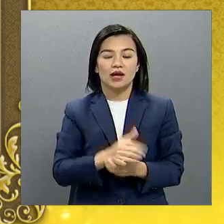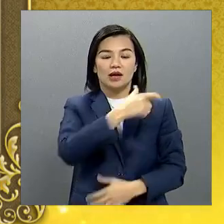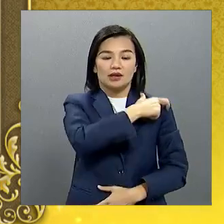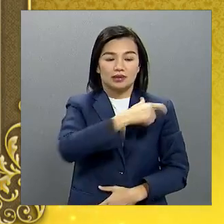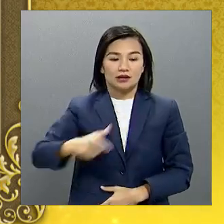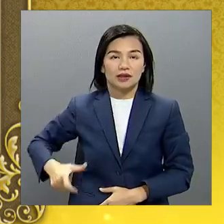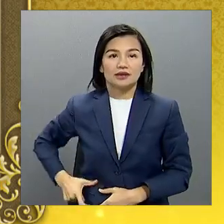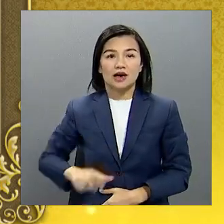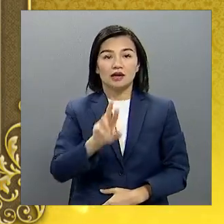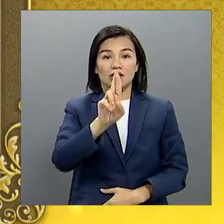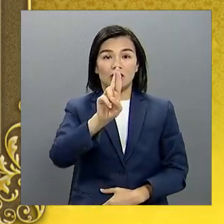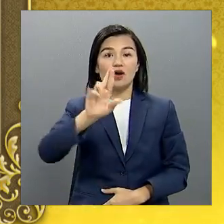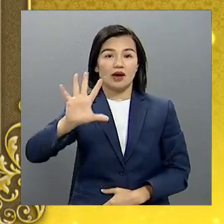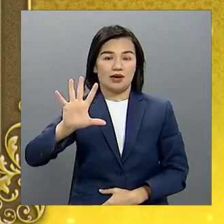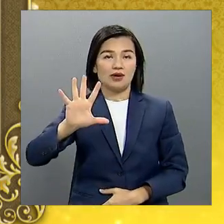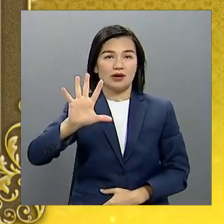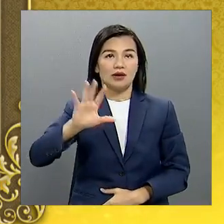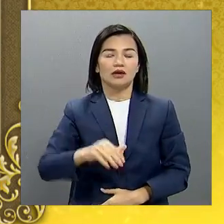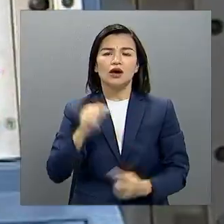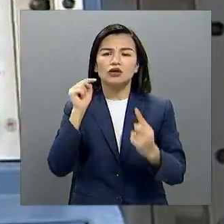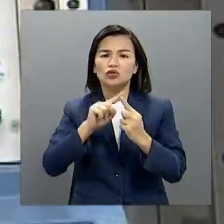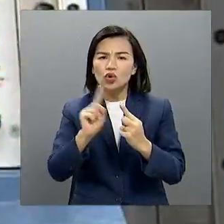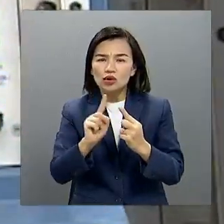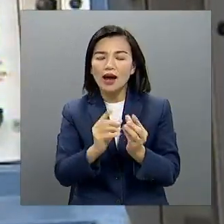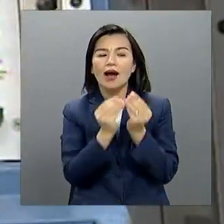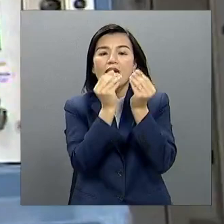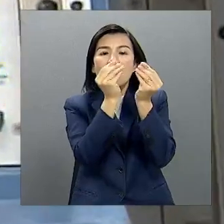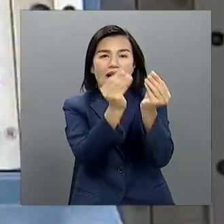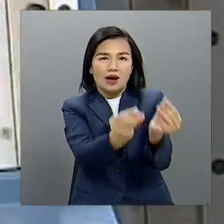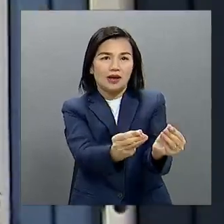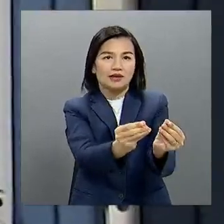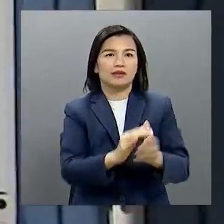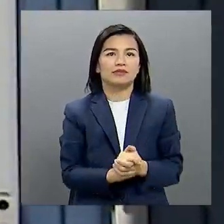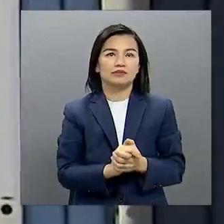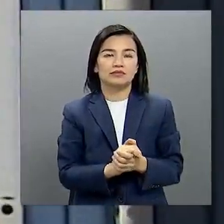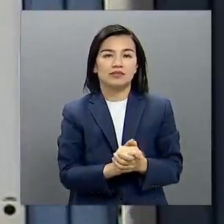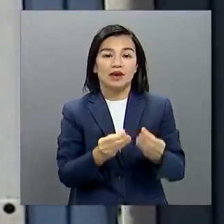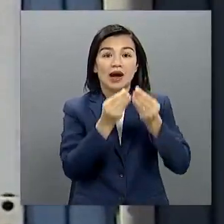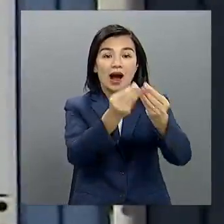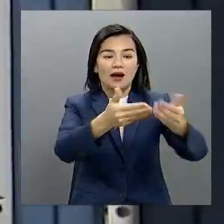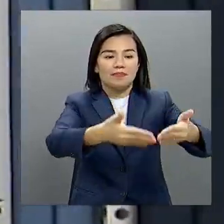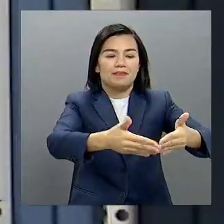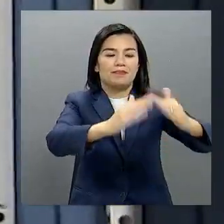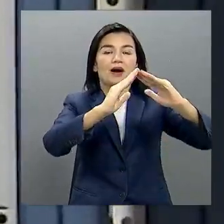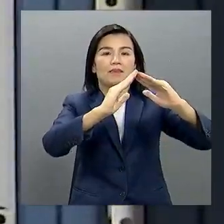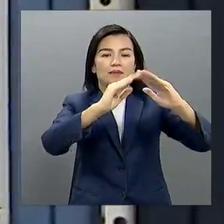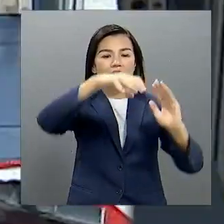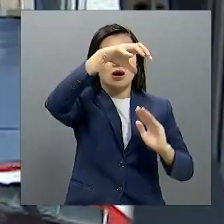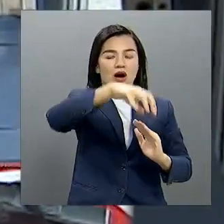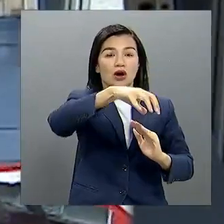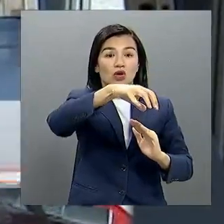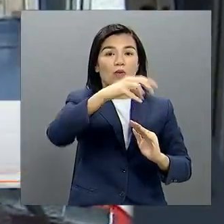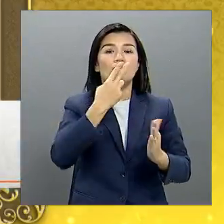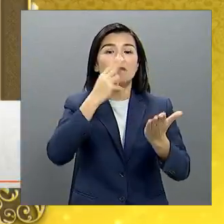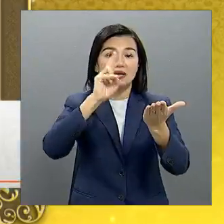รัชกาลที่5ได้ทรงพระกรุณาโปรดเกล้าโปรดกระหม่อมให้สถาปนากรมไปรษณีย์และกรมโทรเลขขึ้นและได้ทร